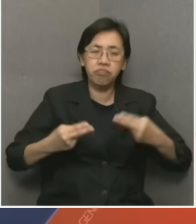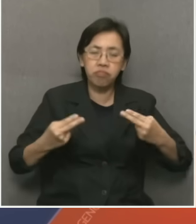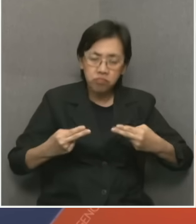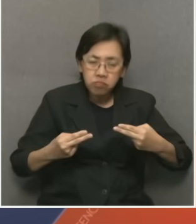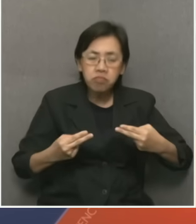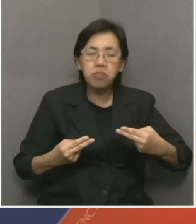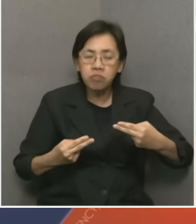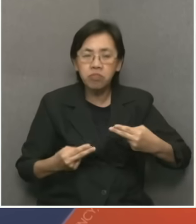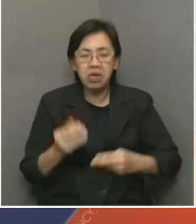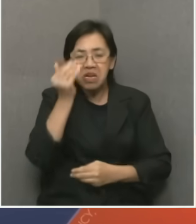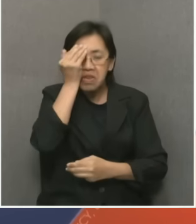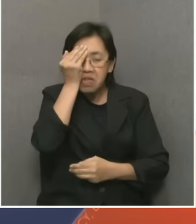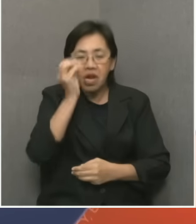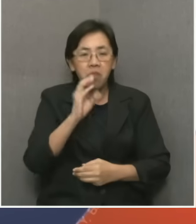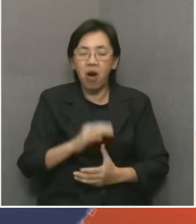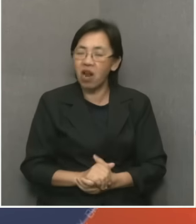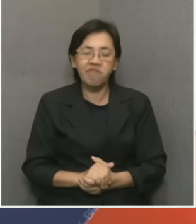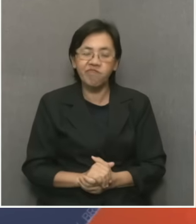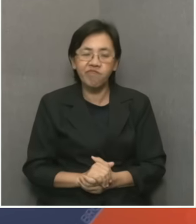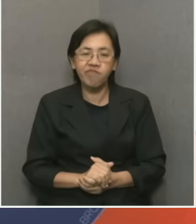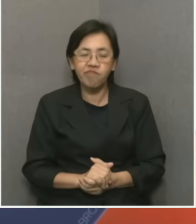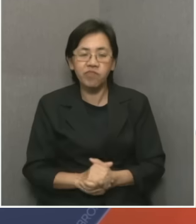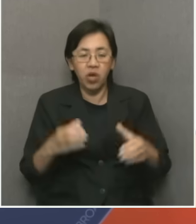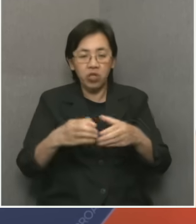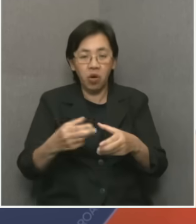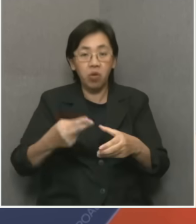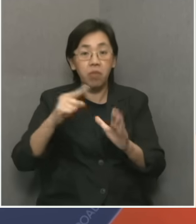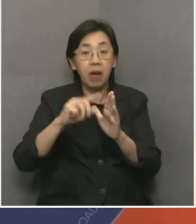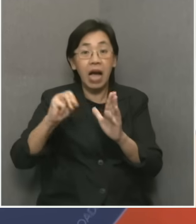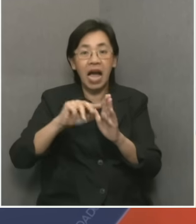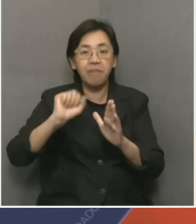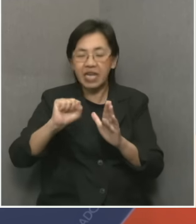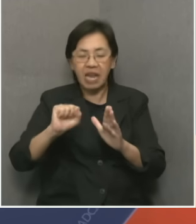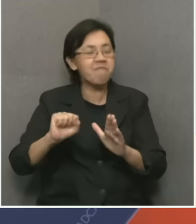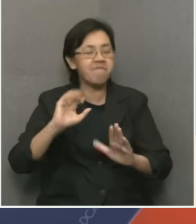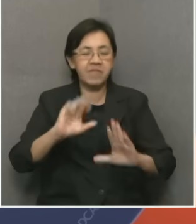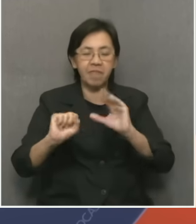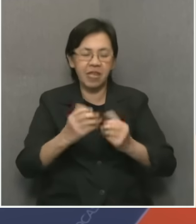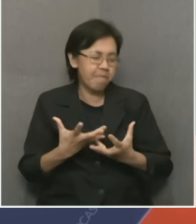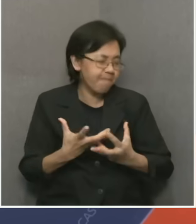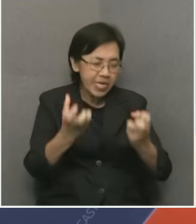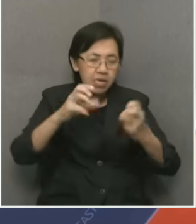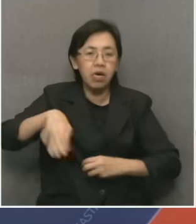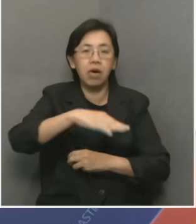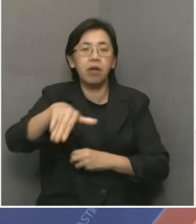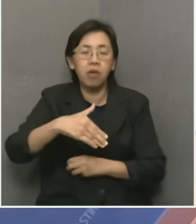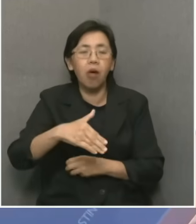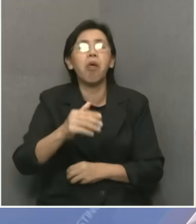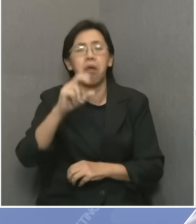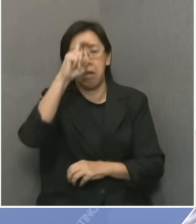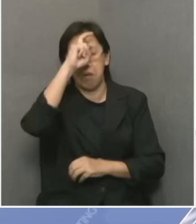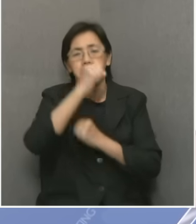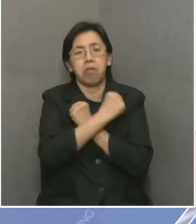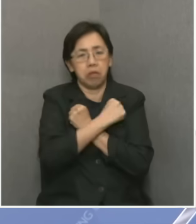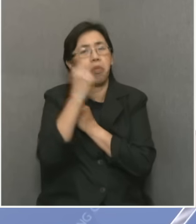ว่าจะกวาดล้างนะครับทำลายล้างกลุ่มฮามาสให้สิ้นซากเพราะฉะนั้นแล้วเนี่ยอียิปต์ก็เข้าใจถึงเงื่อน